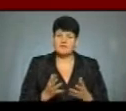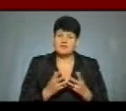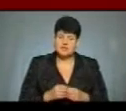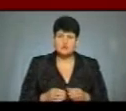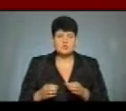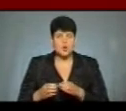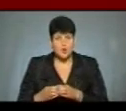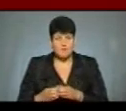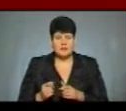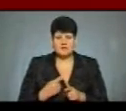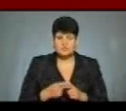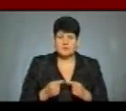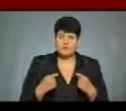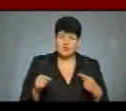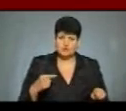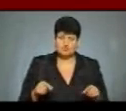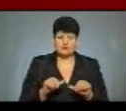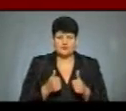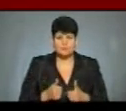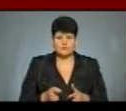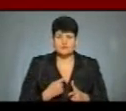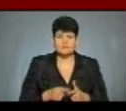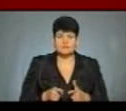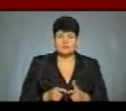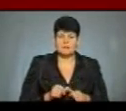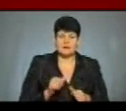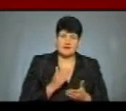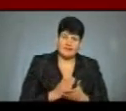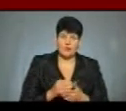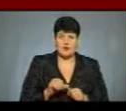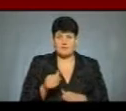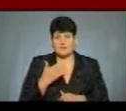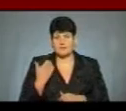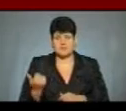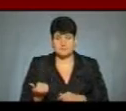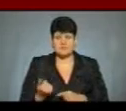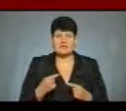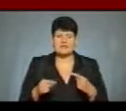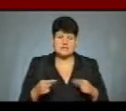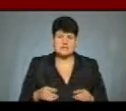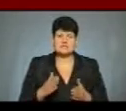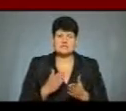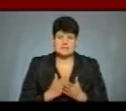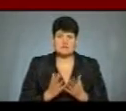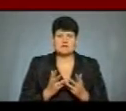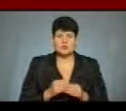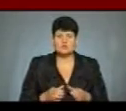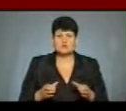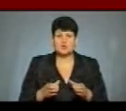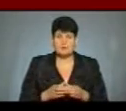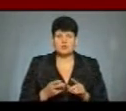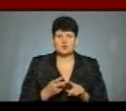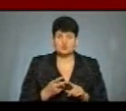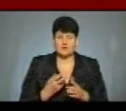просто по-іншому сформовані, чи деякі є, а деяких просто немає? Ну, різниця є, перше, в кількості громад, тобто другий